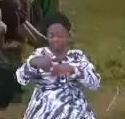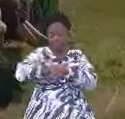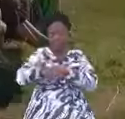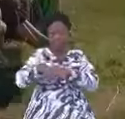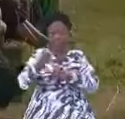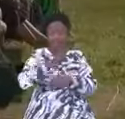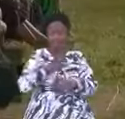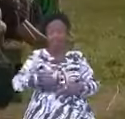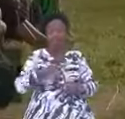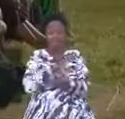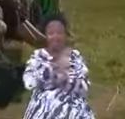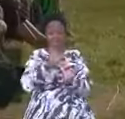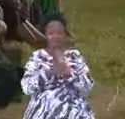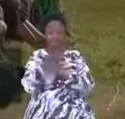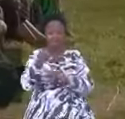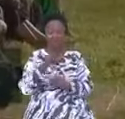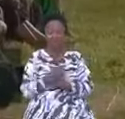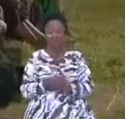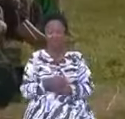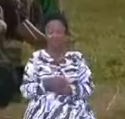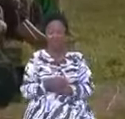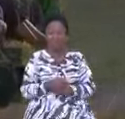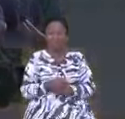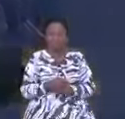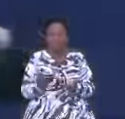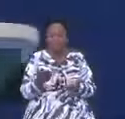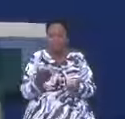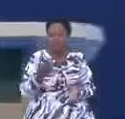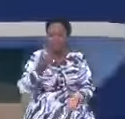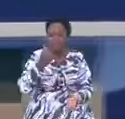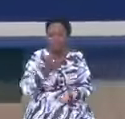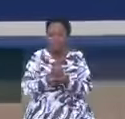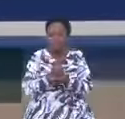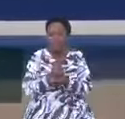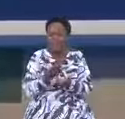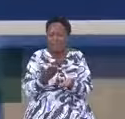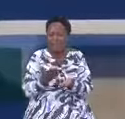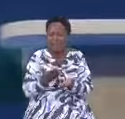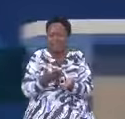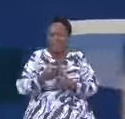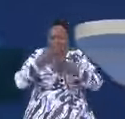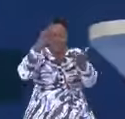amène de quoi la conversion